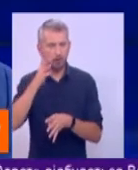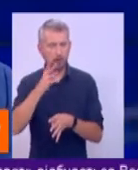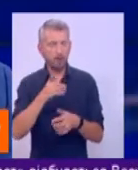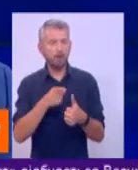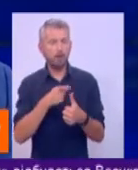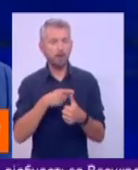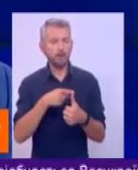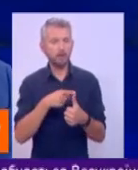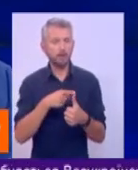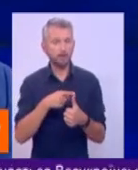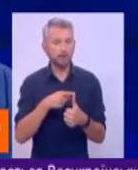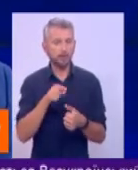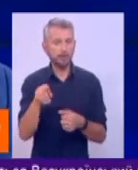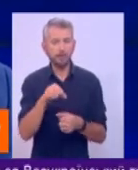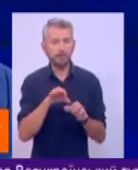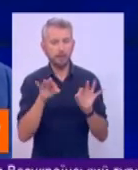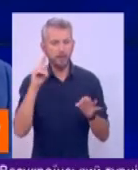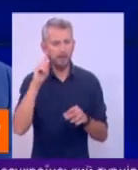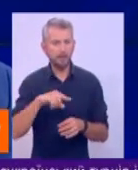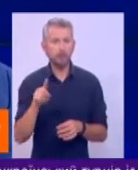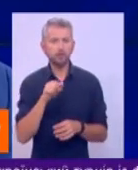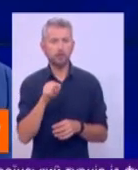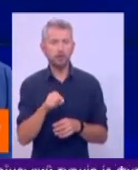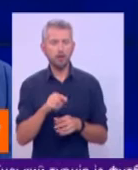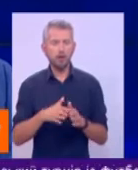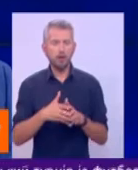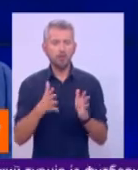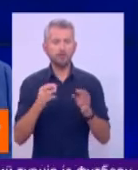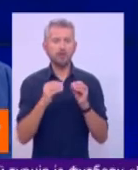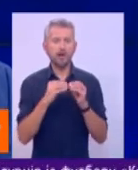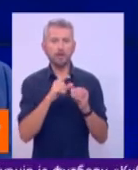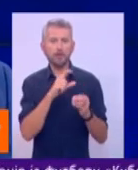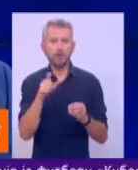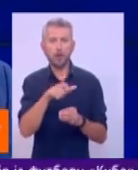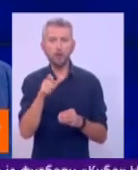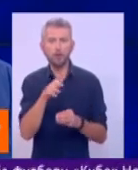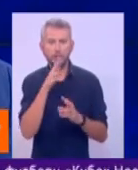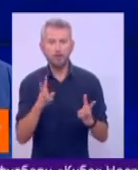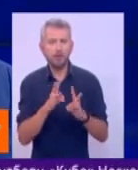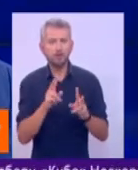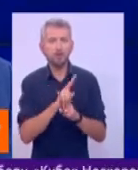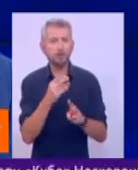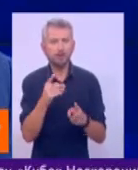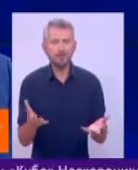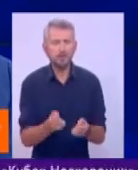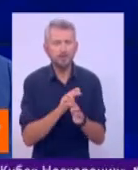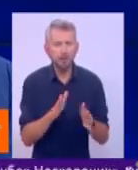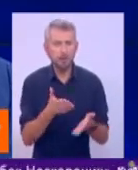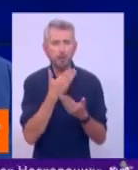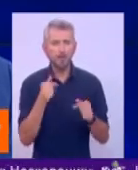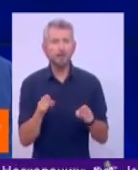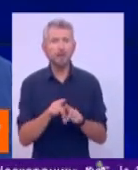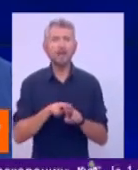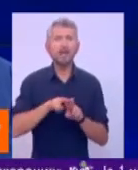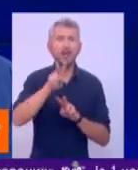во-первых, вы же все прекрасно знаете, что там выше 10 этажа люди при пожаре, никто вас не спасет. Нету таких